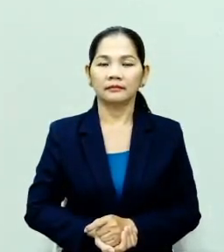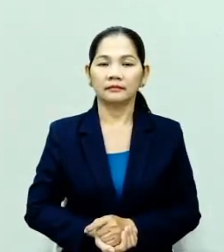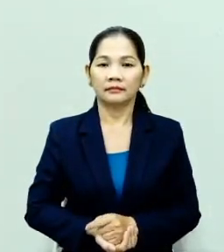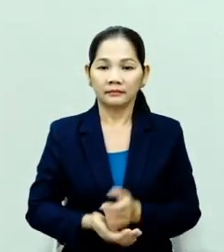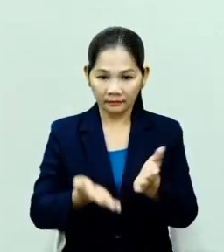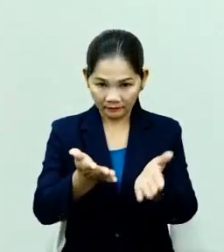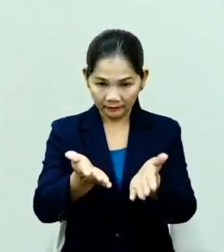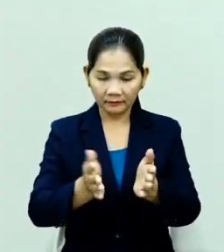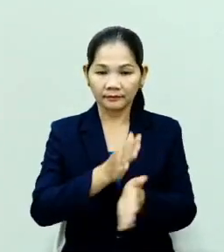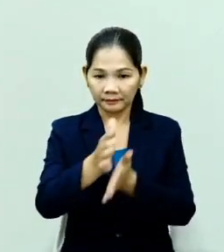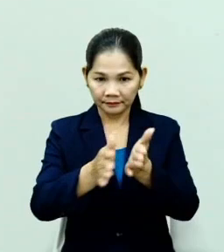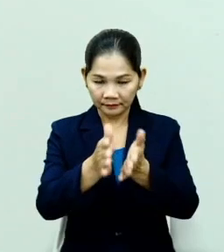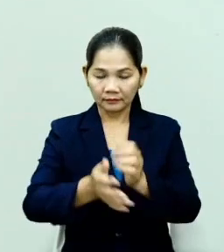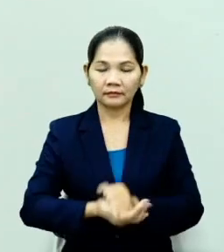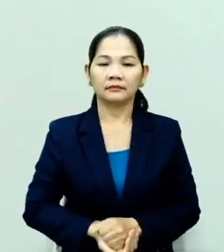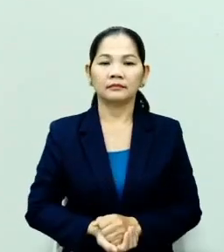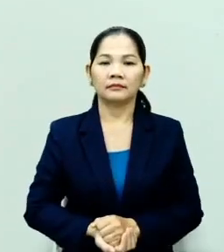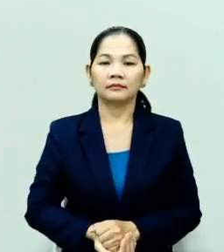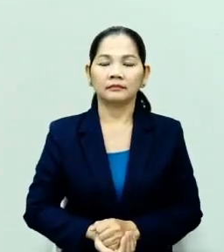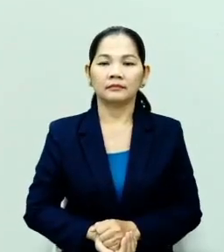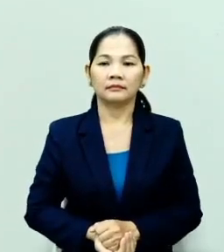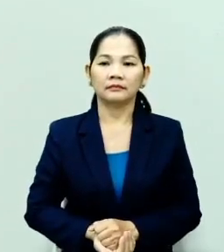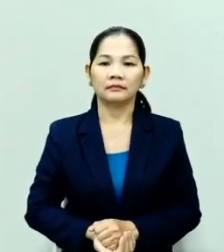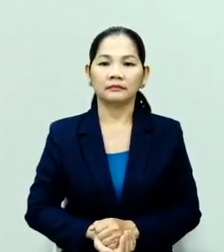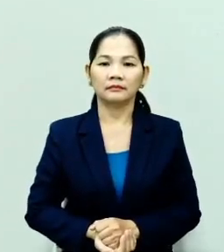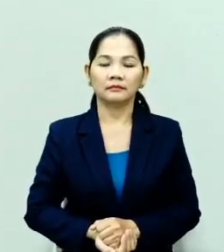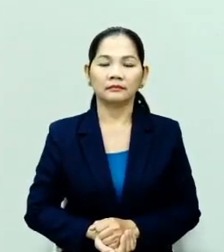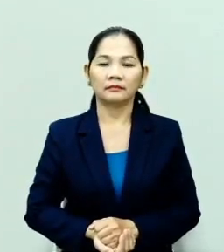Chà an để bàn lư lư nè con.